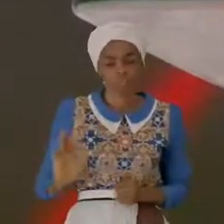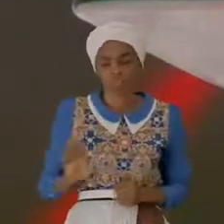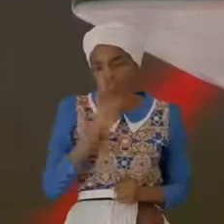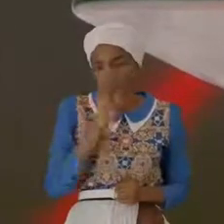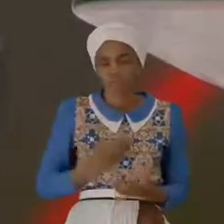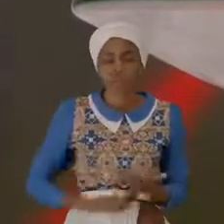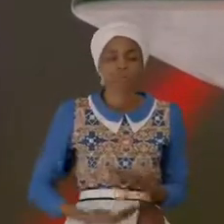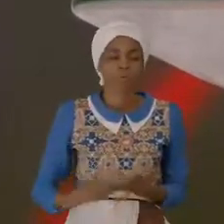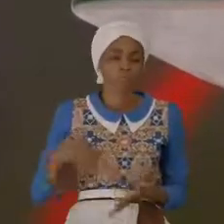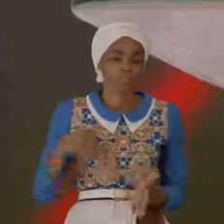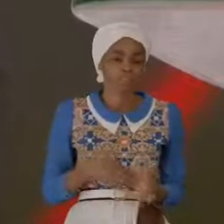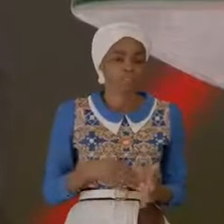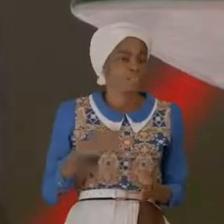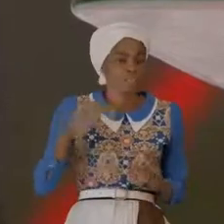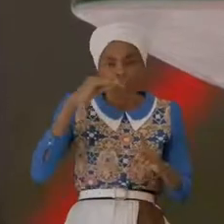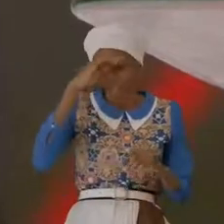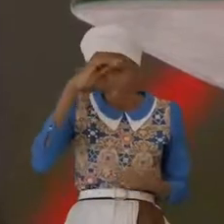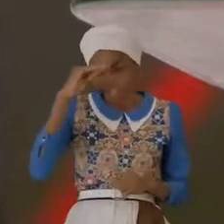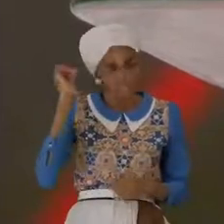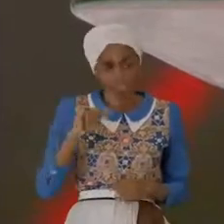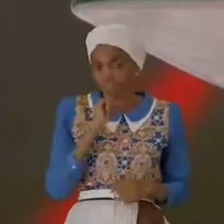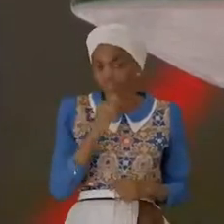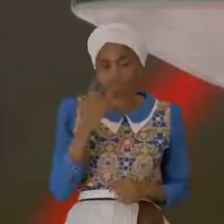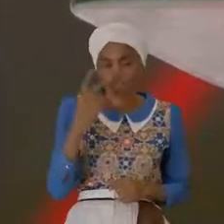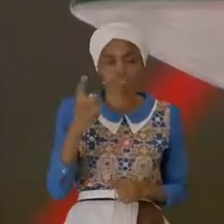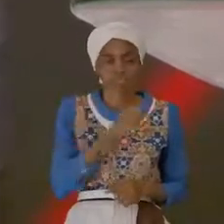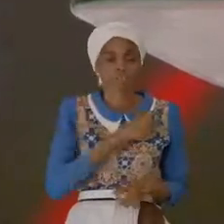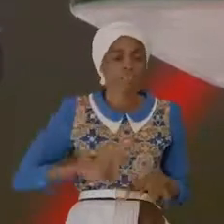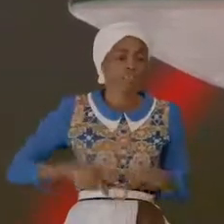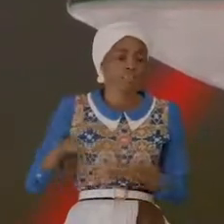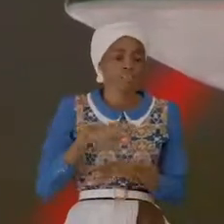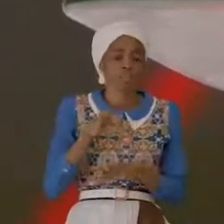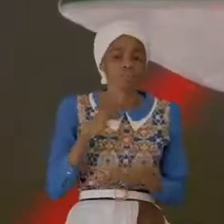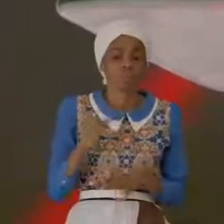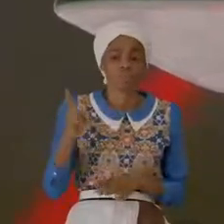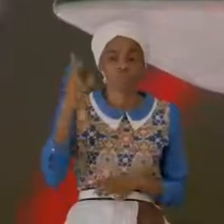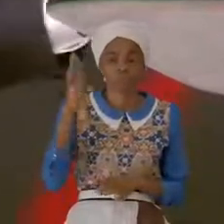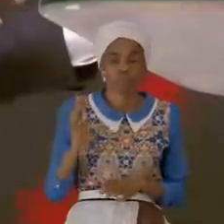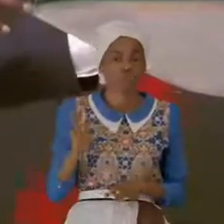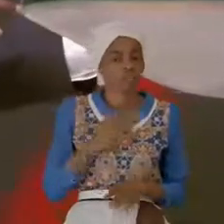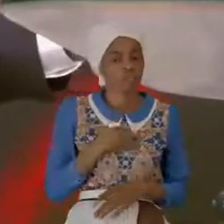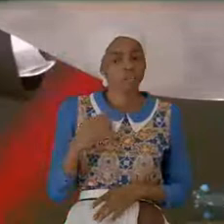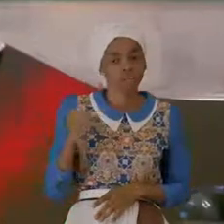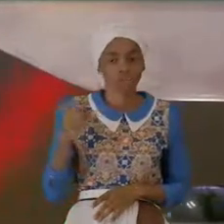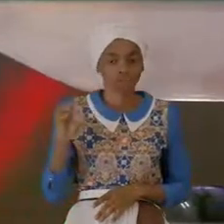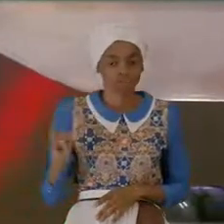nouveau, il ne peut voir le royaume de Dieu. Ainsi, il a